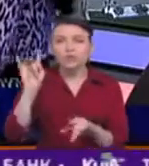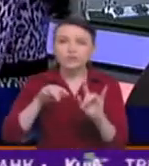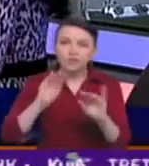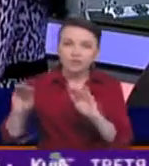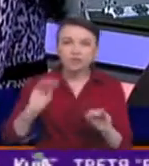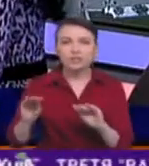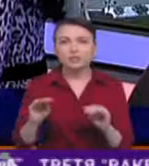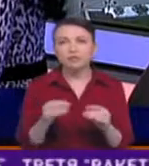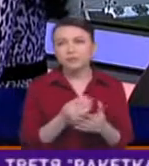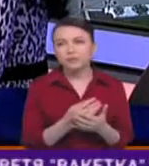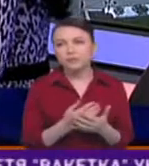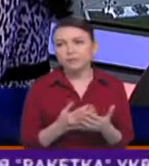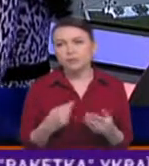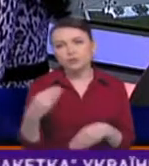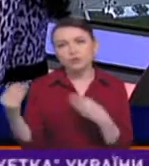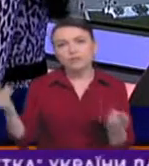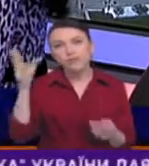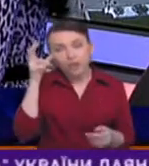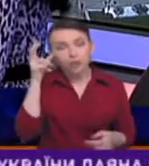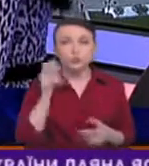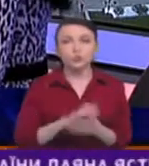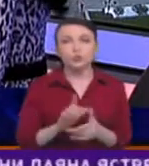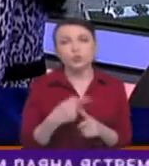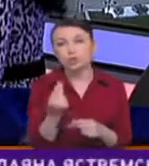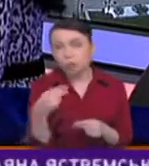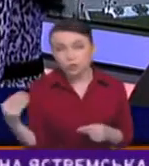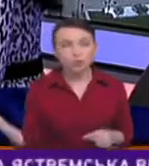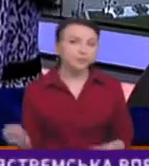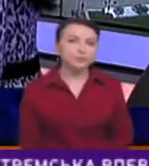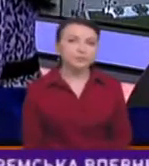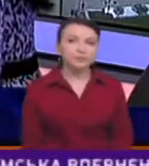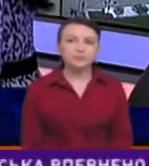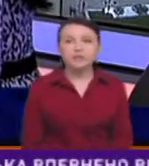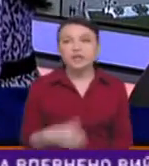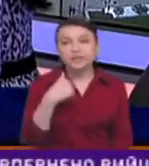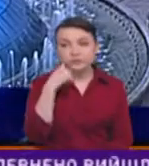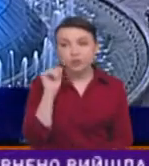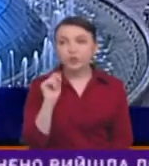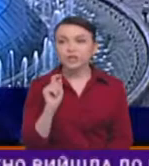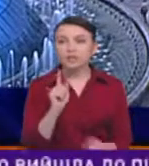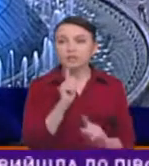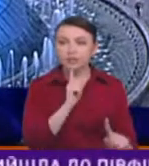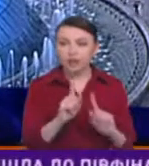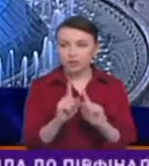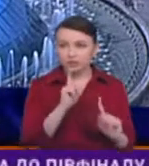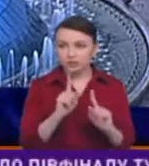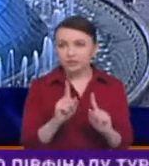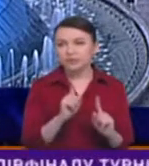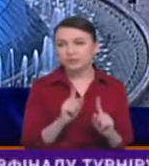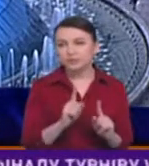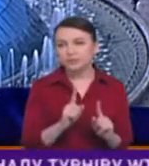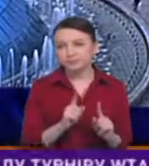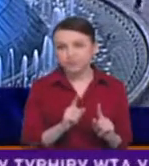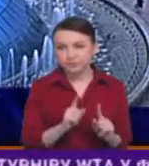можливо, подекуди роздавав гречку або навіть певні гроші. Вчора, розумієте ж, знову ж таки, на цьому пленарному засіданні, пан Віктор теж, я бачу,